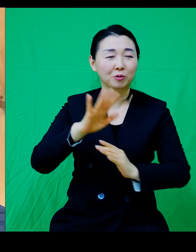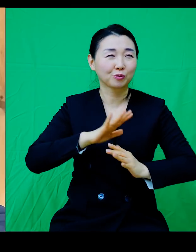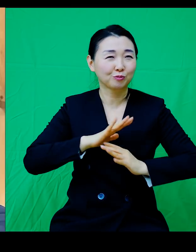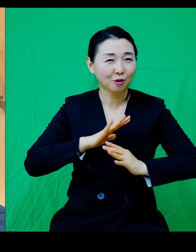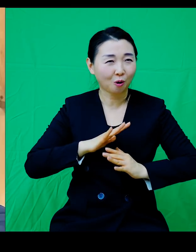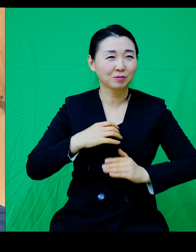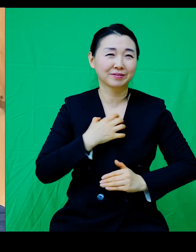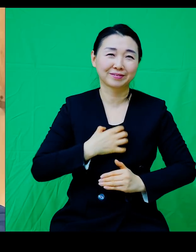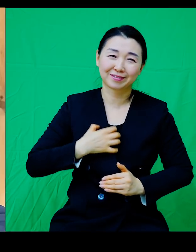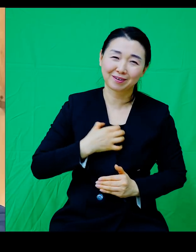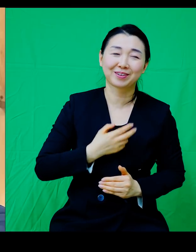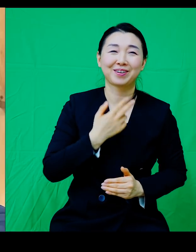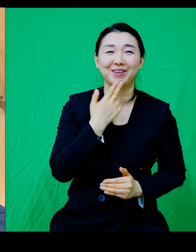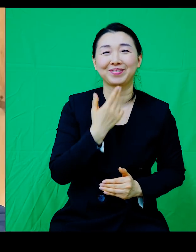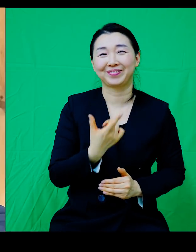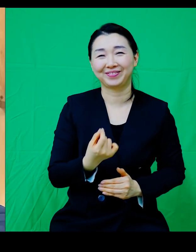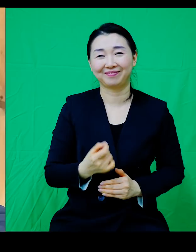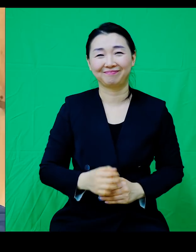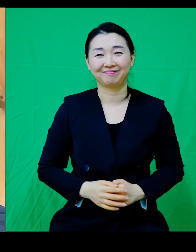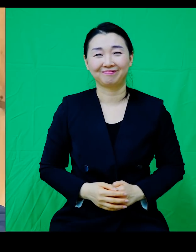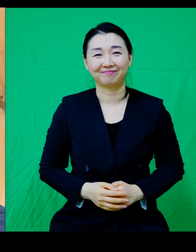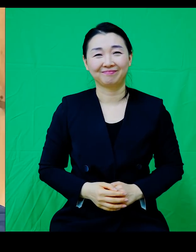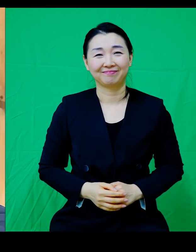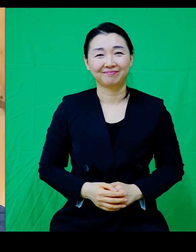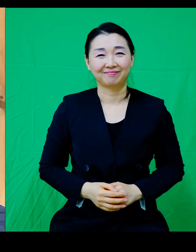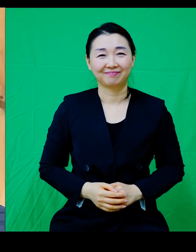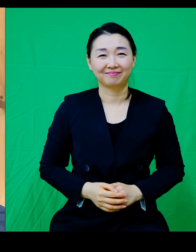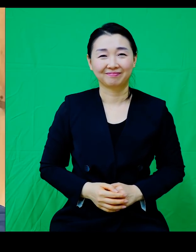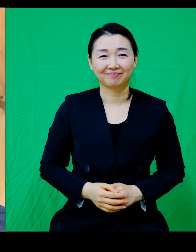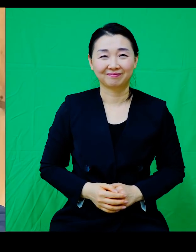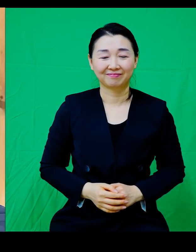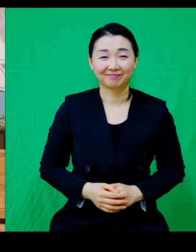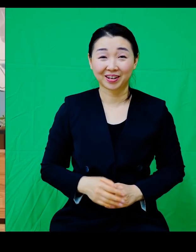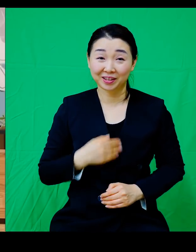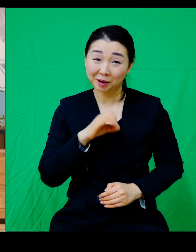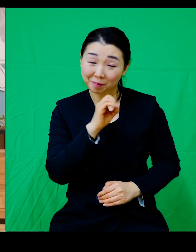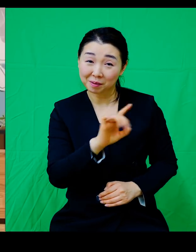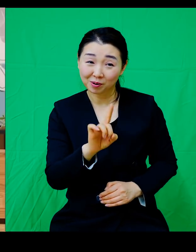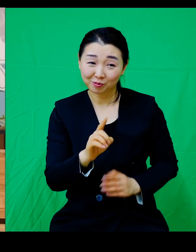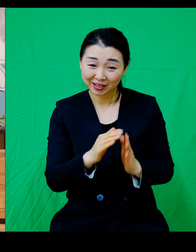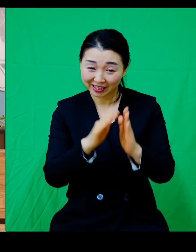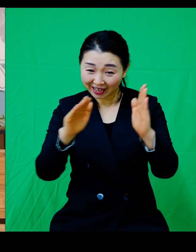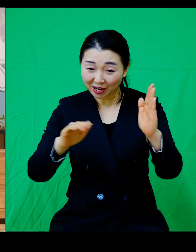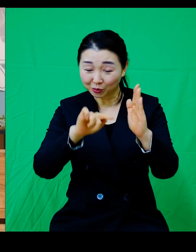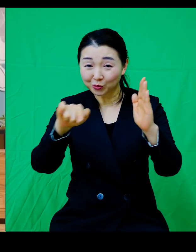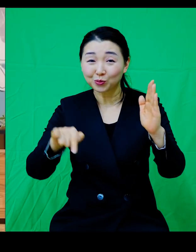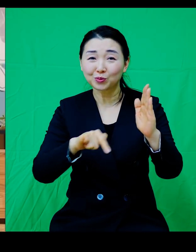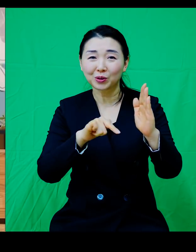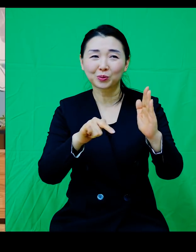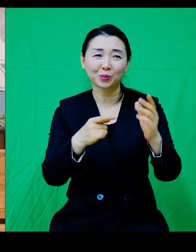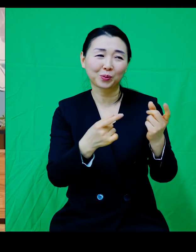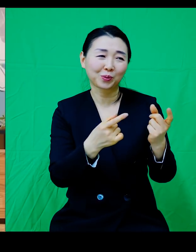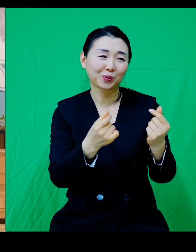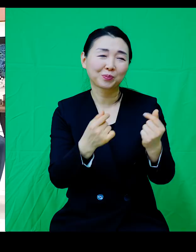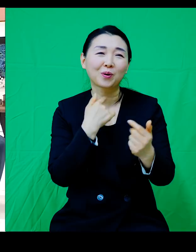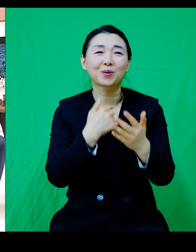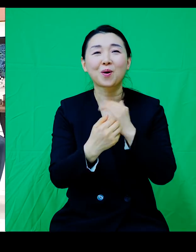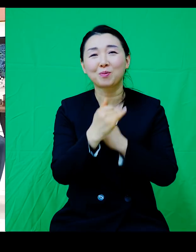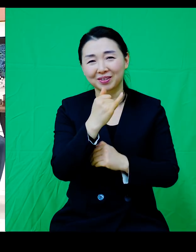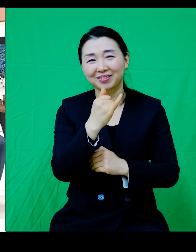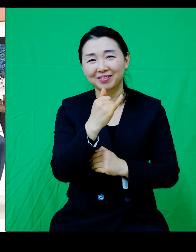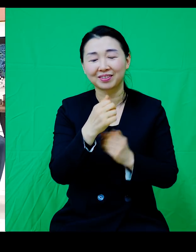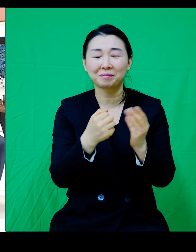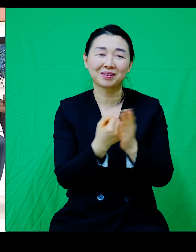두려움들은 되게 두렵거나 걱정되거나 하지 않는 것 같아요. 네. 사실 제가 아까 말씀드렸지만 저희 가족 중에도 비슷한 경험을